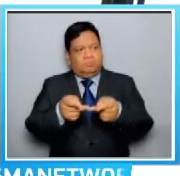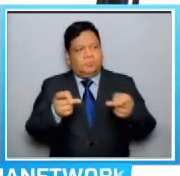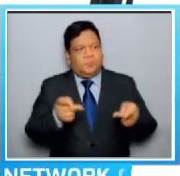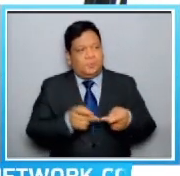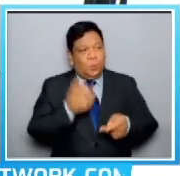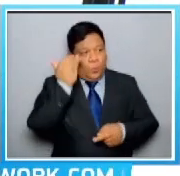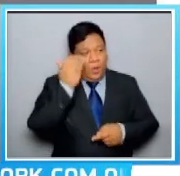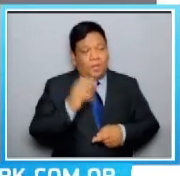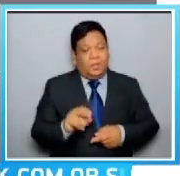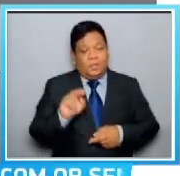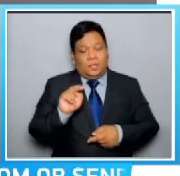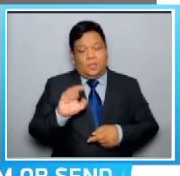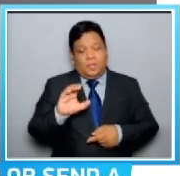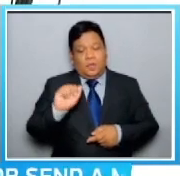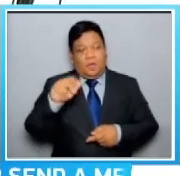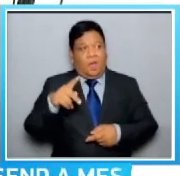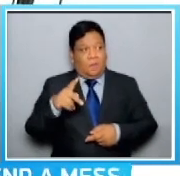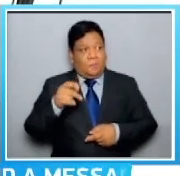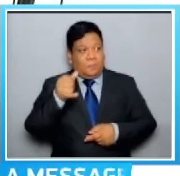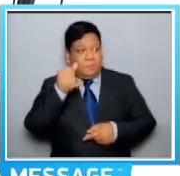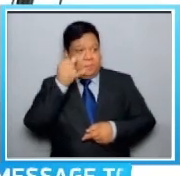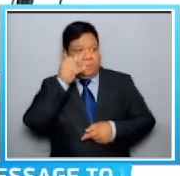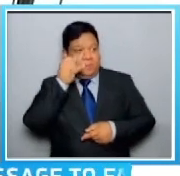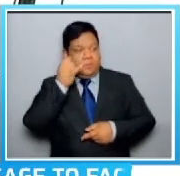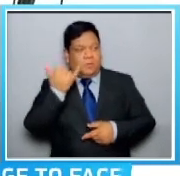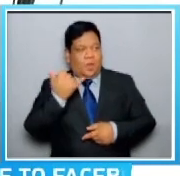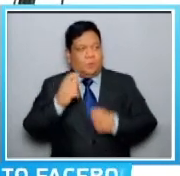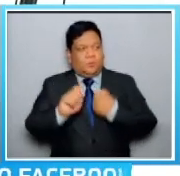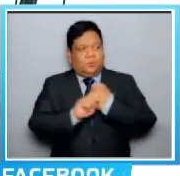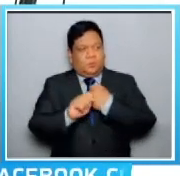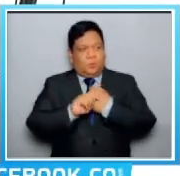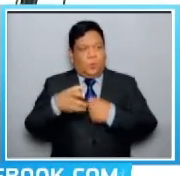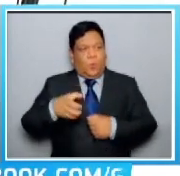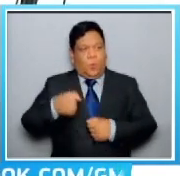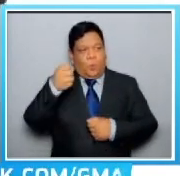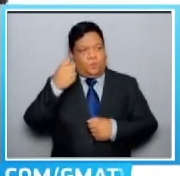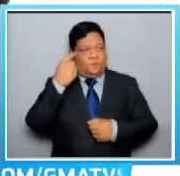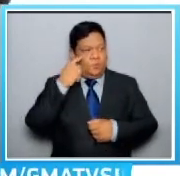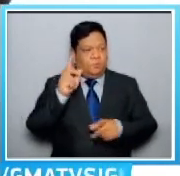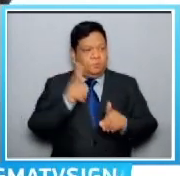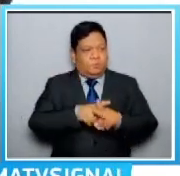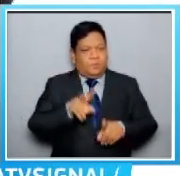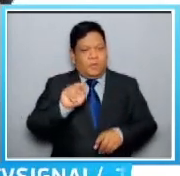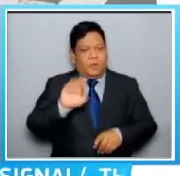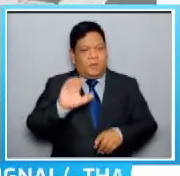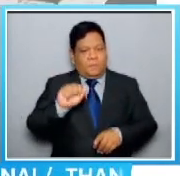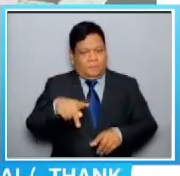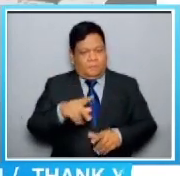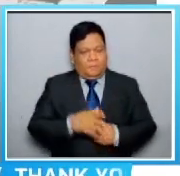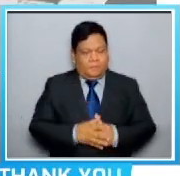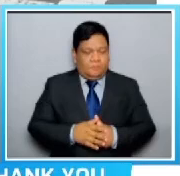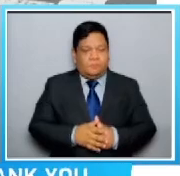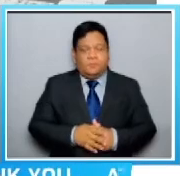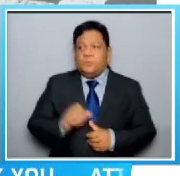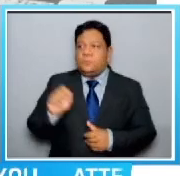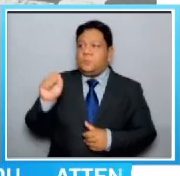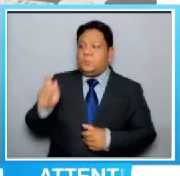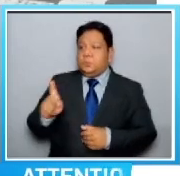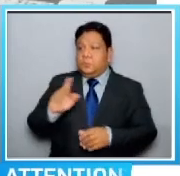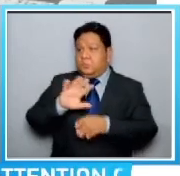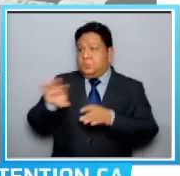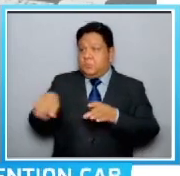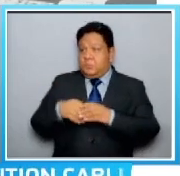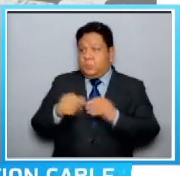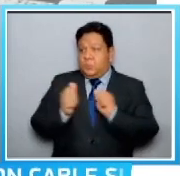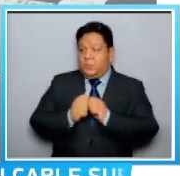yung ating mga cameras ay pansamantala na munang titigil, no? Sa pag-implementa ng NCAP. Okay, kasama ho ng ibang mga Metro Manila mayors, meron ho